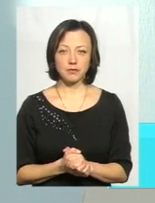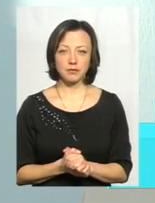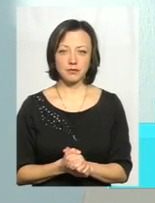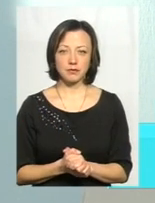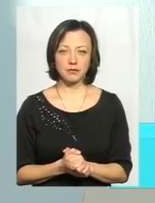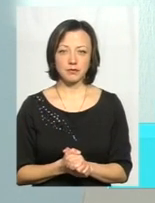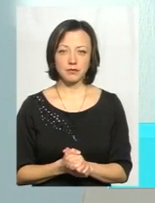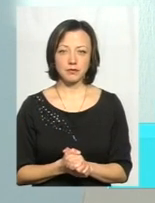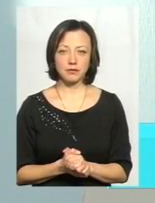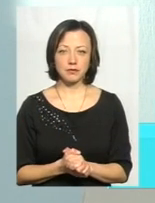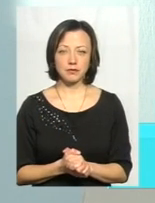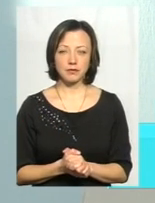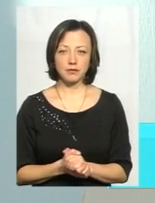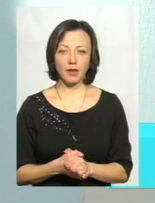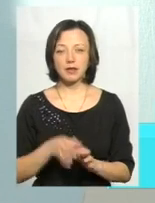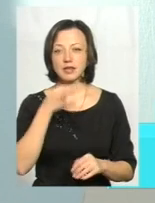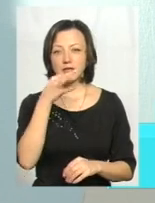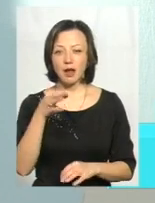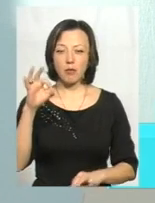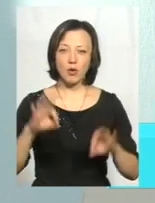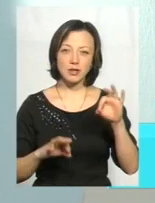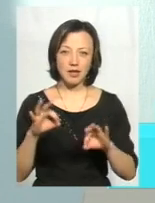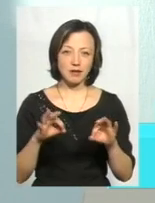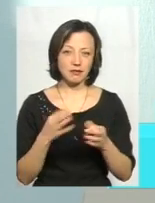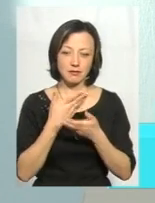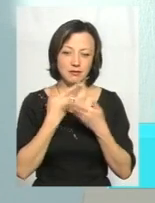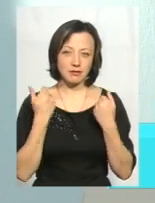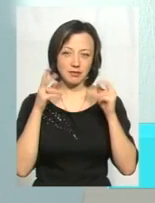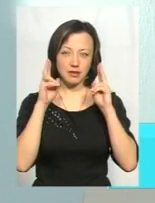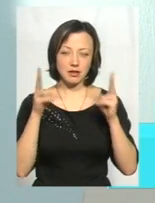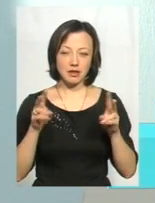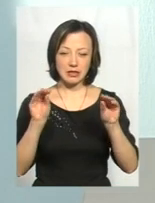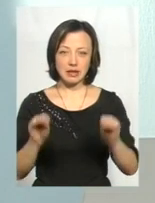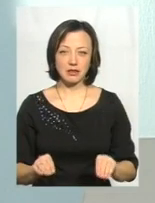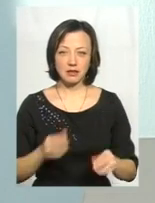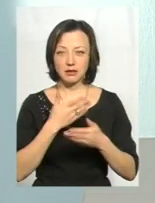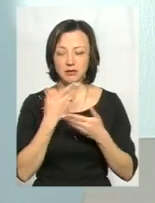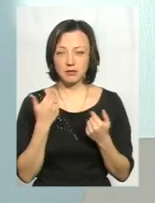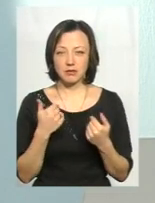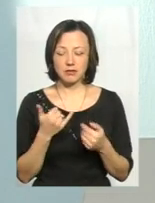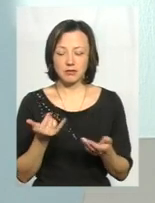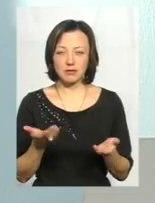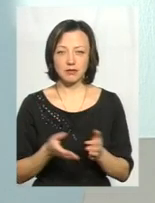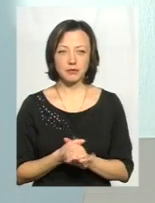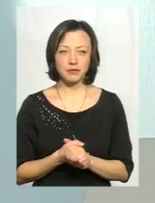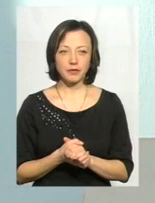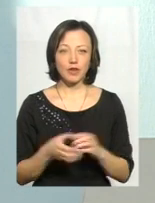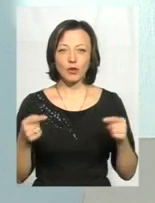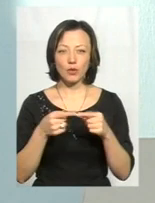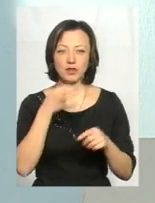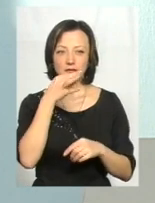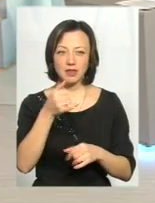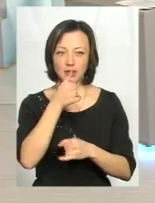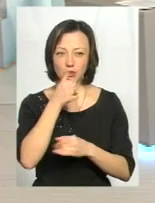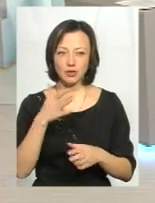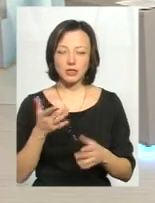В принципі, сказати, який процент таких чи таких, така статистика, можливо, десь ведеться, ну, точно сказати вам